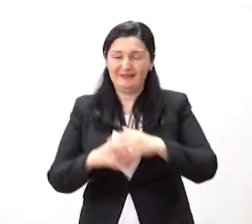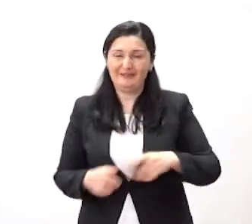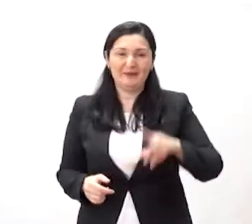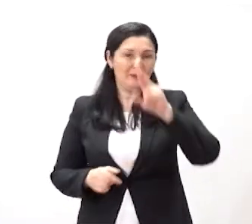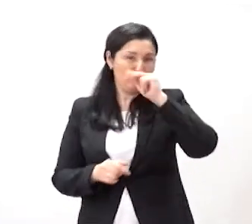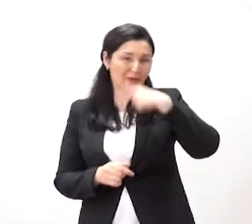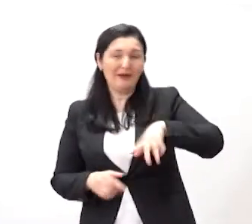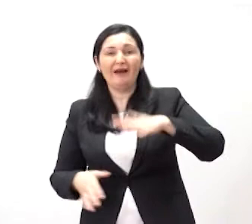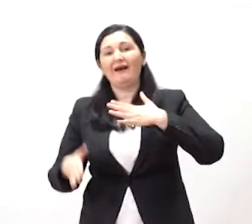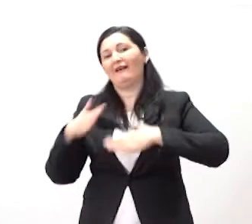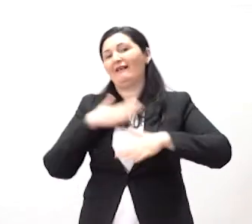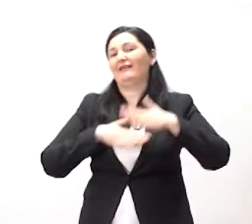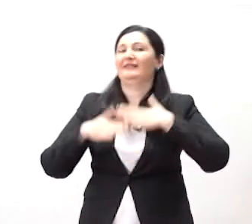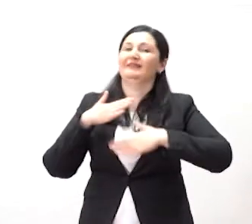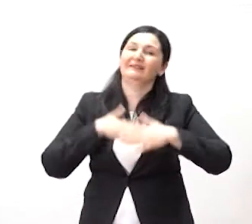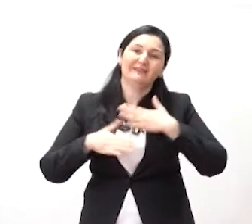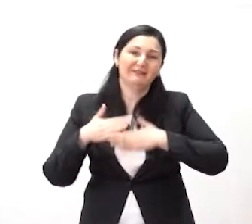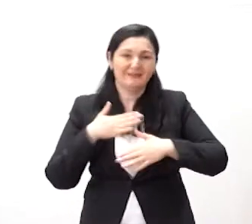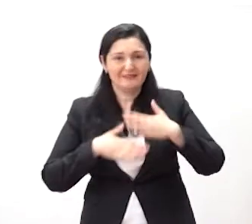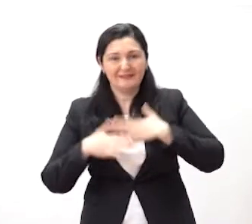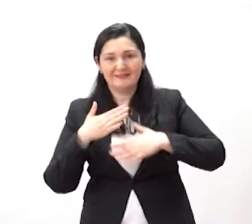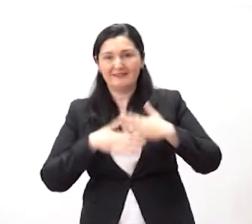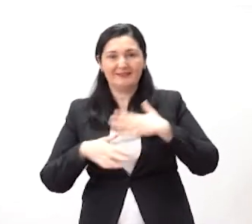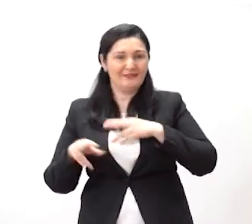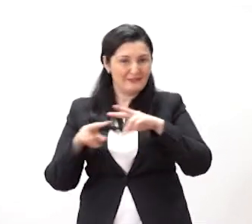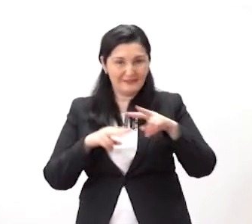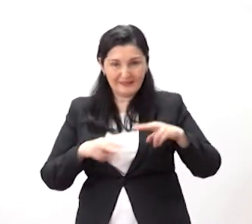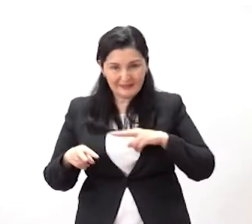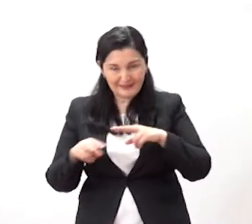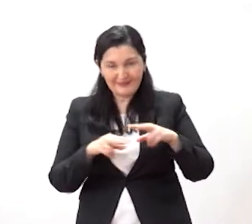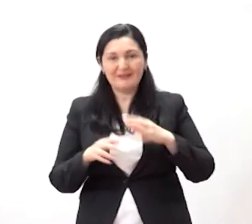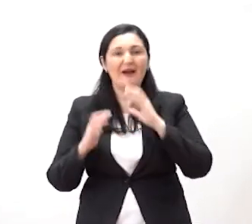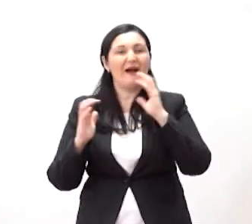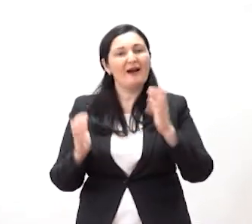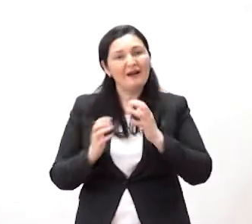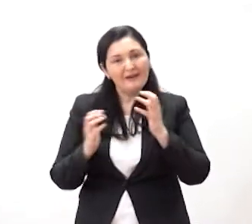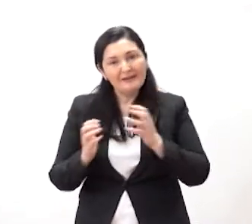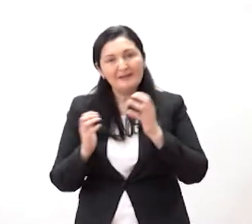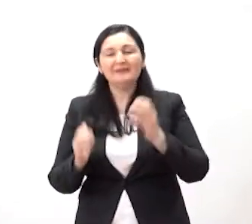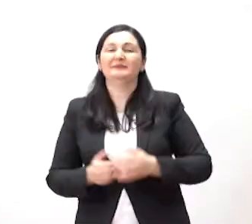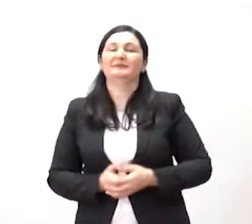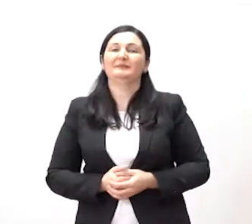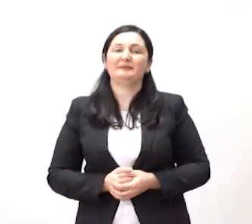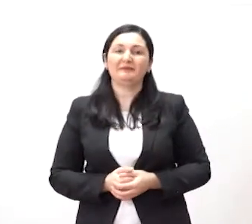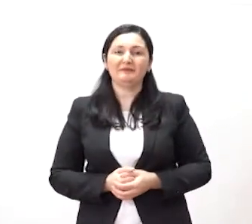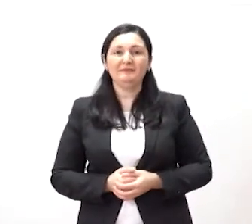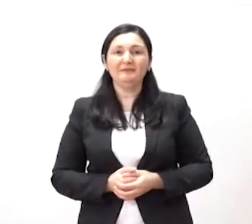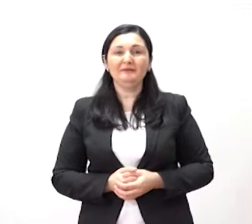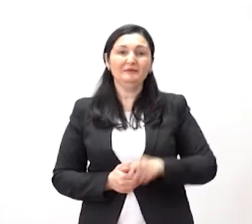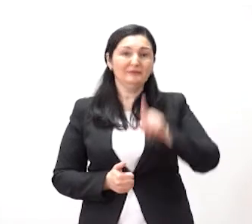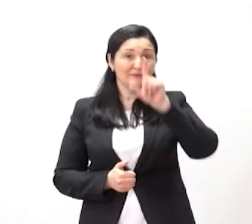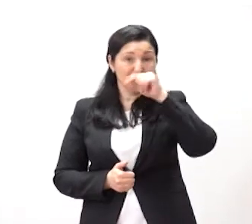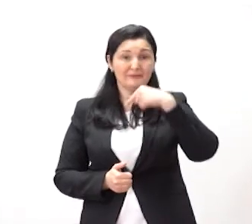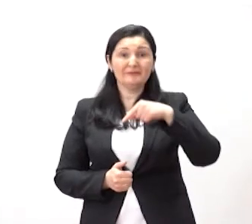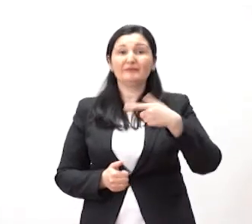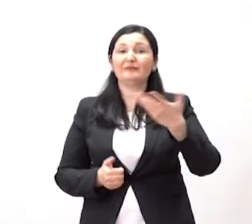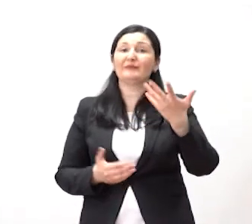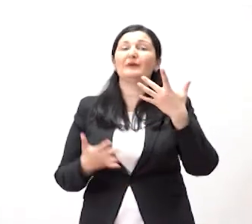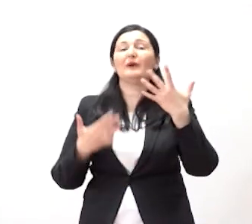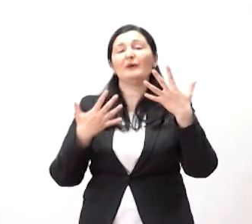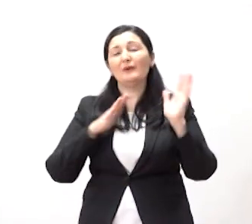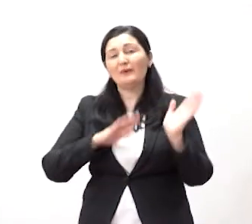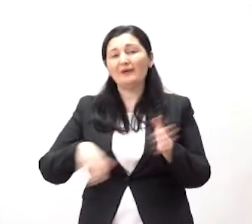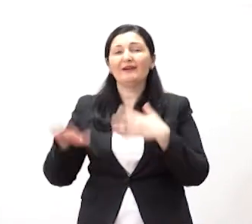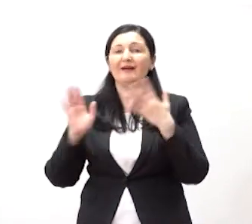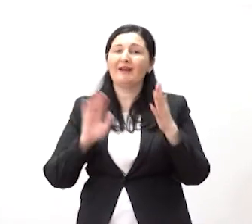مرجان خرسند شد. خرسند شده پر و بال افشاند. چند روز گذشت.